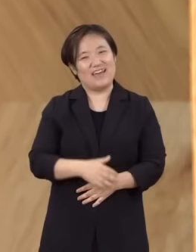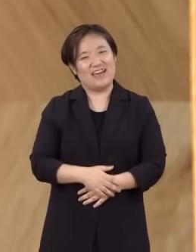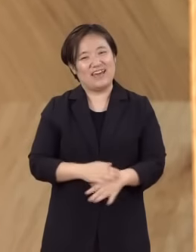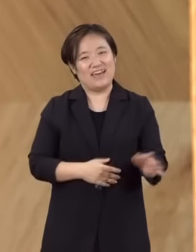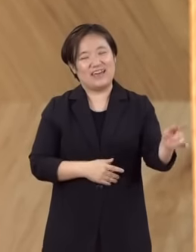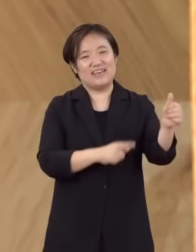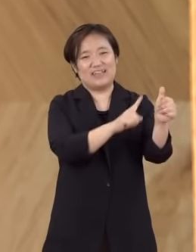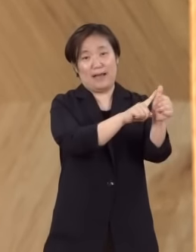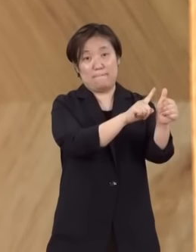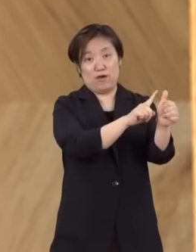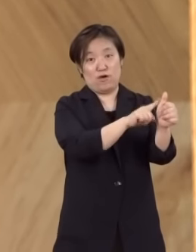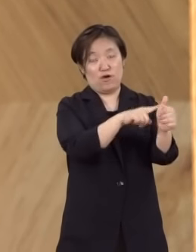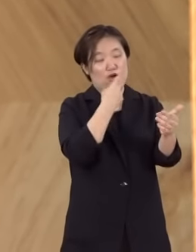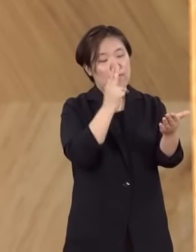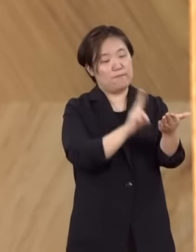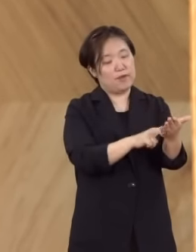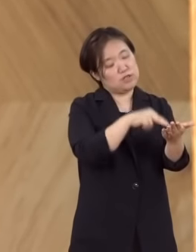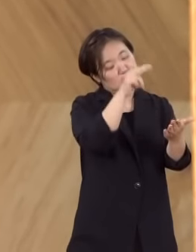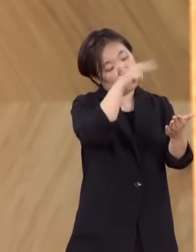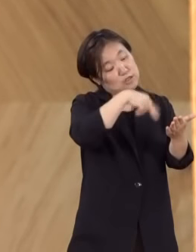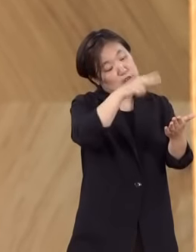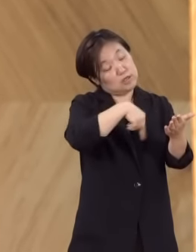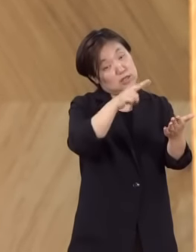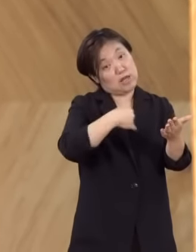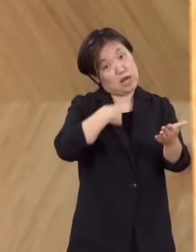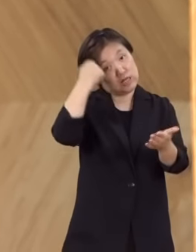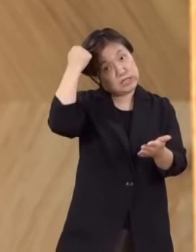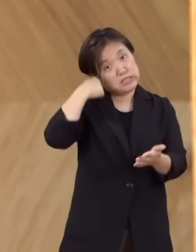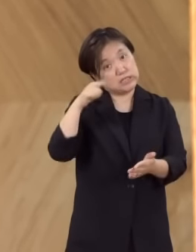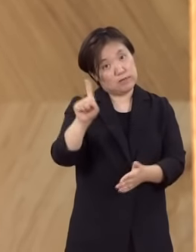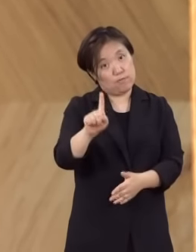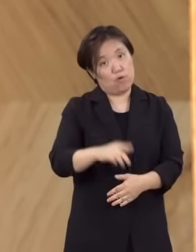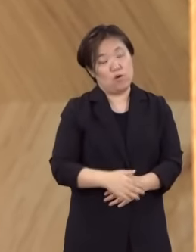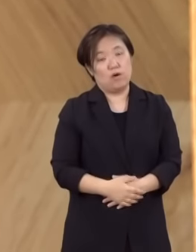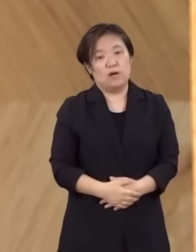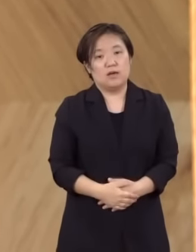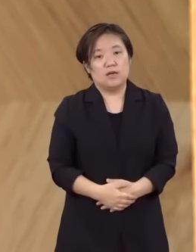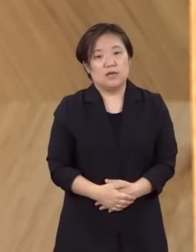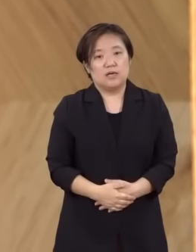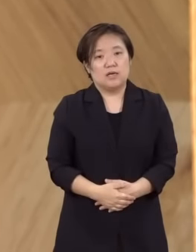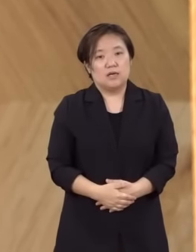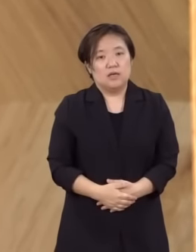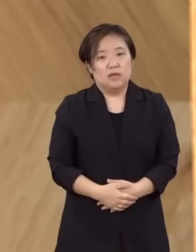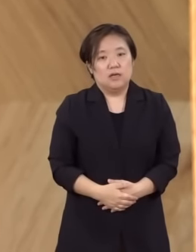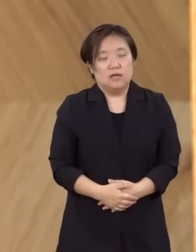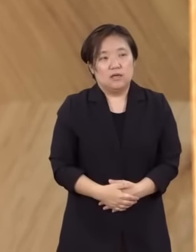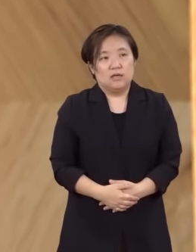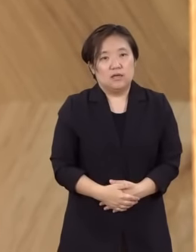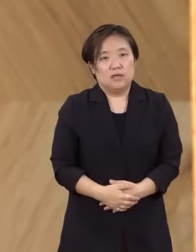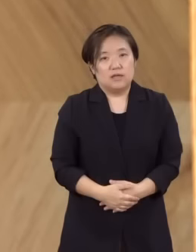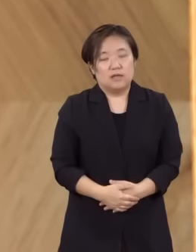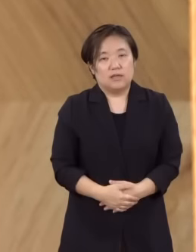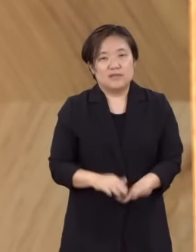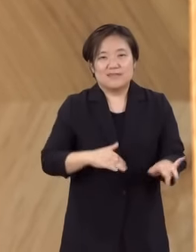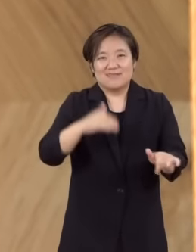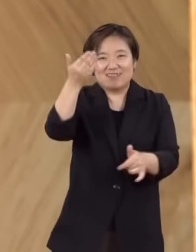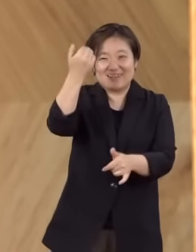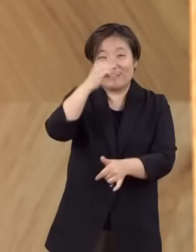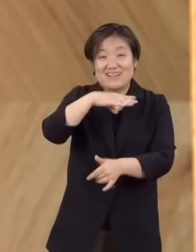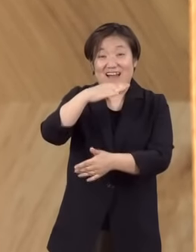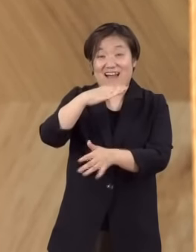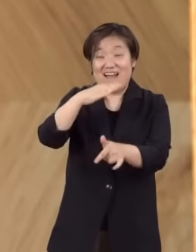보내 주신 편지를 보면서 느낀 건데요 다 그런 건 아니에요 근데 이런 속설이 있어요 뭐